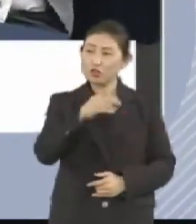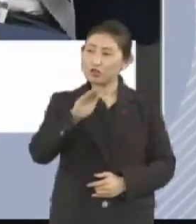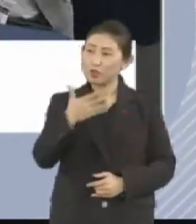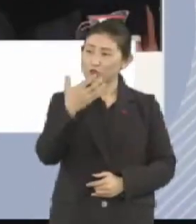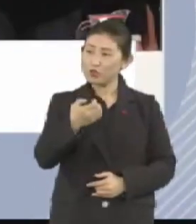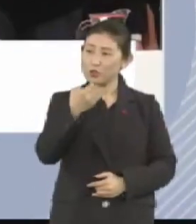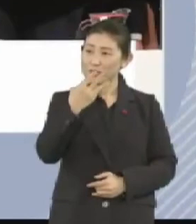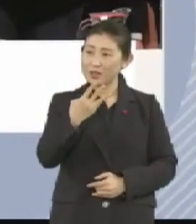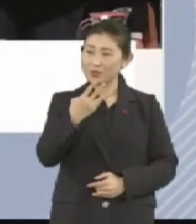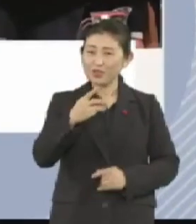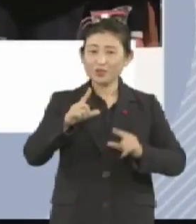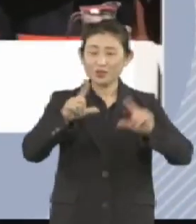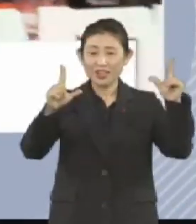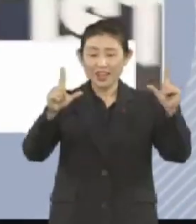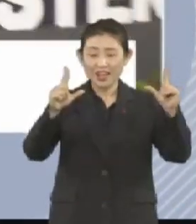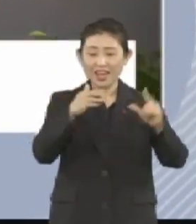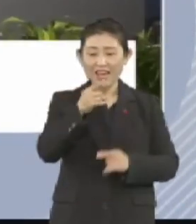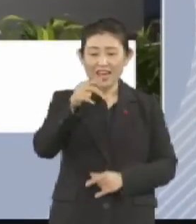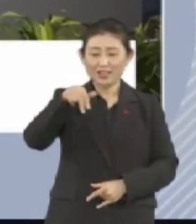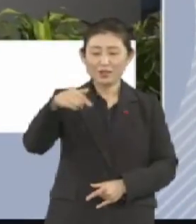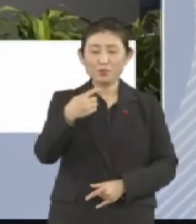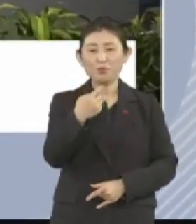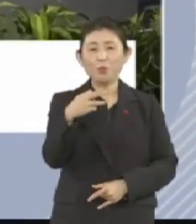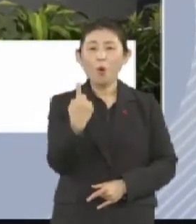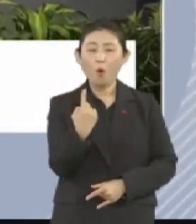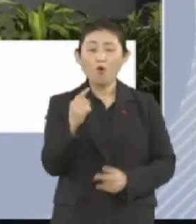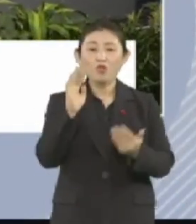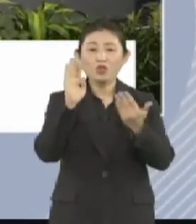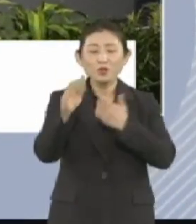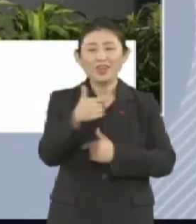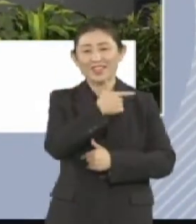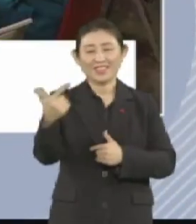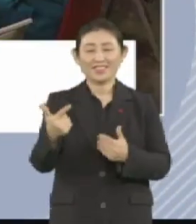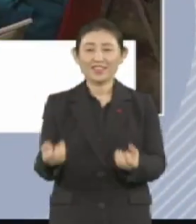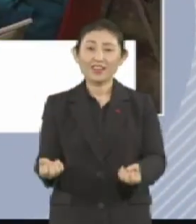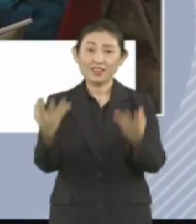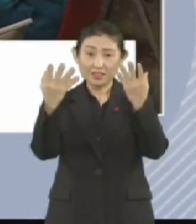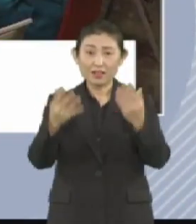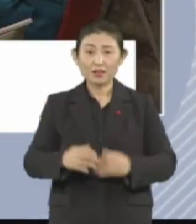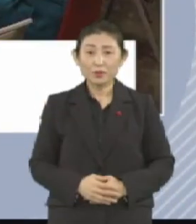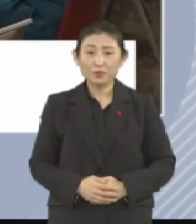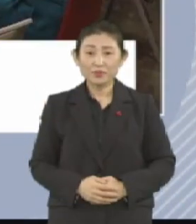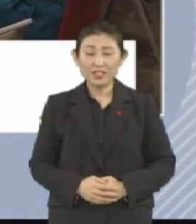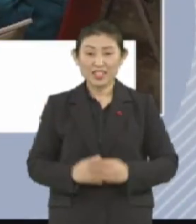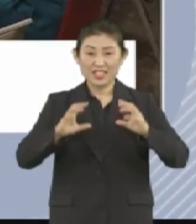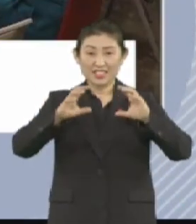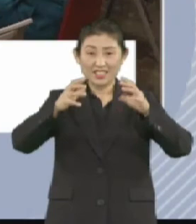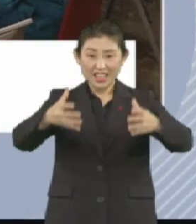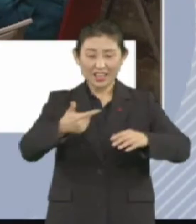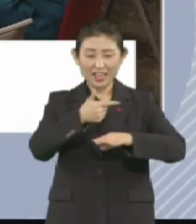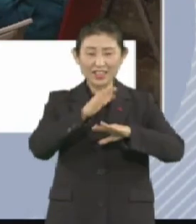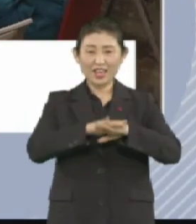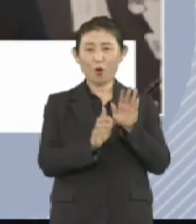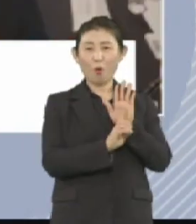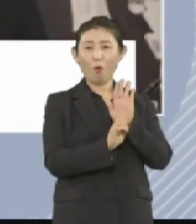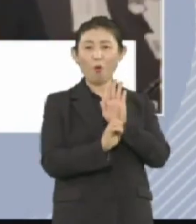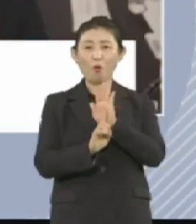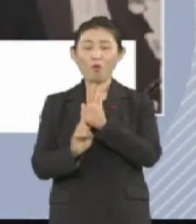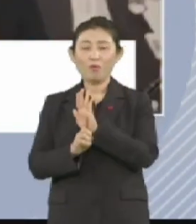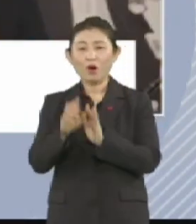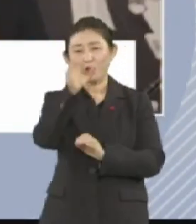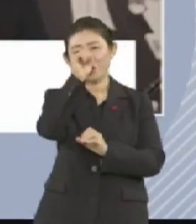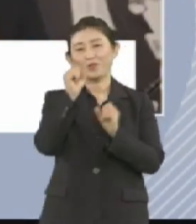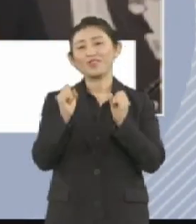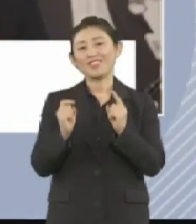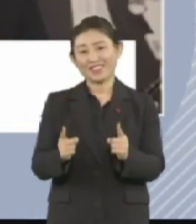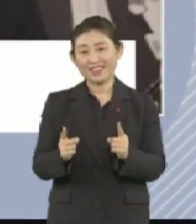이후에 가장 큰 규모의 세계 대회가 되겠는데요. 전 세계에 대전을 알릴 수 있는 좋은 기회로 만들어